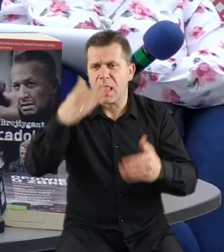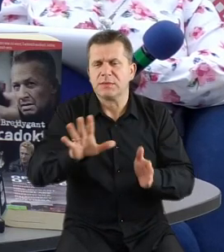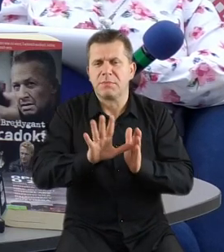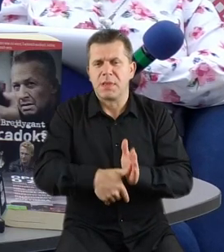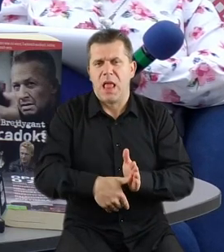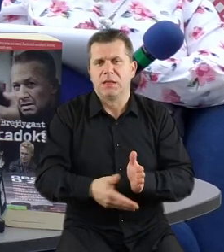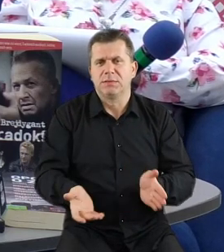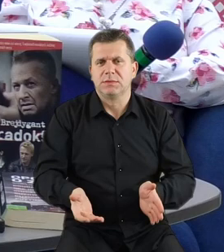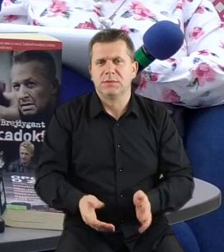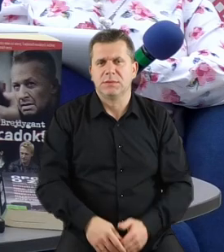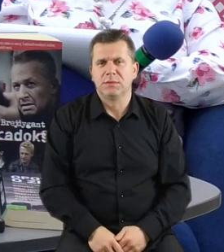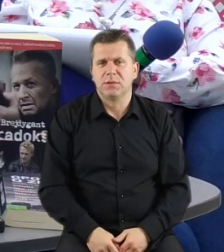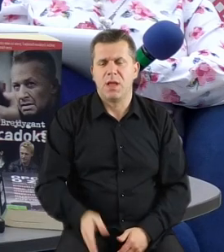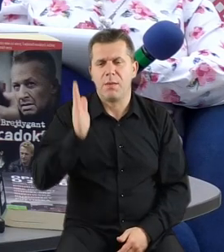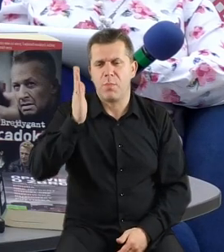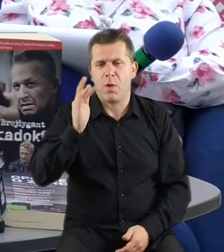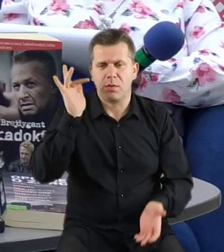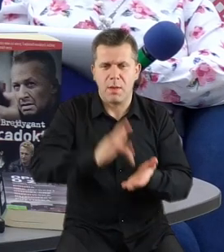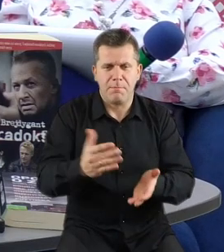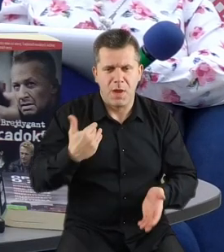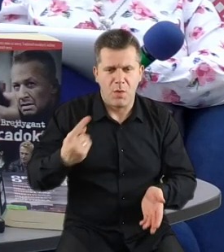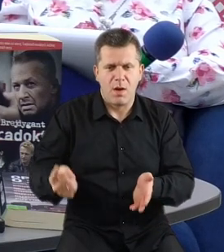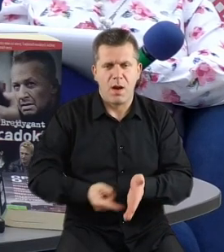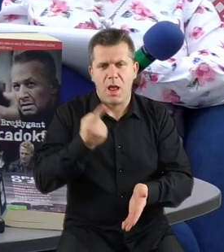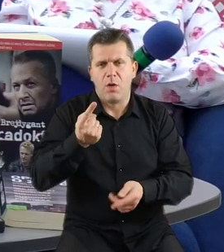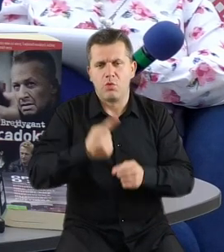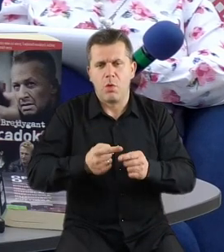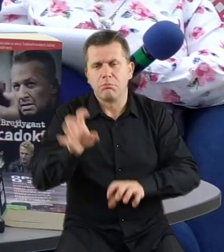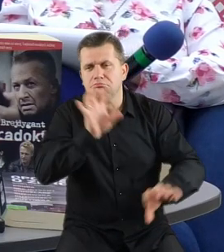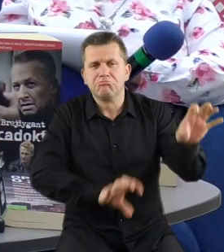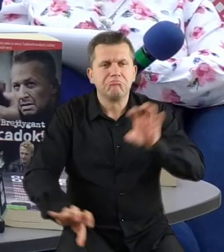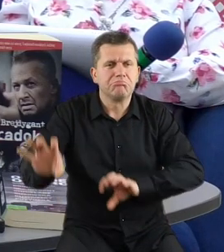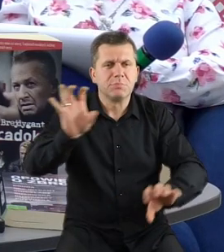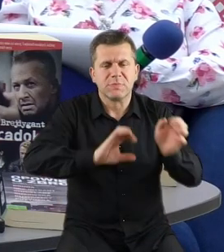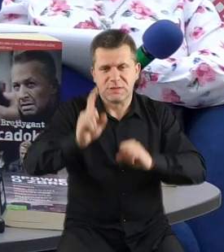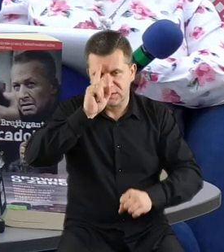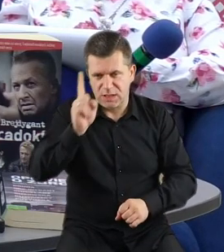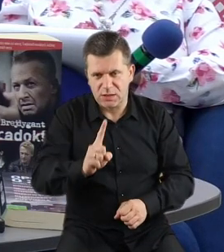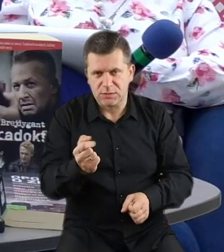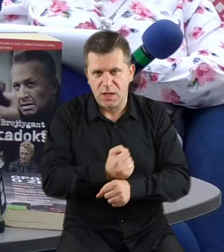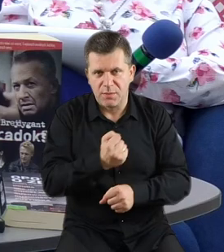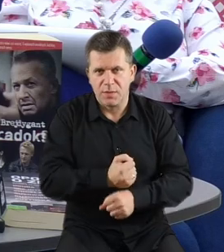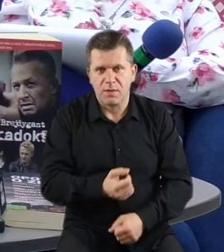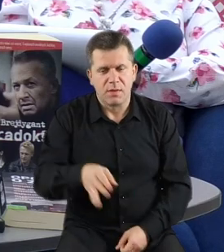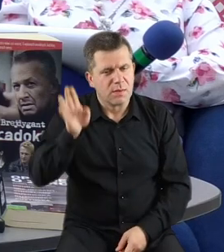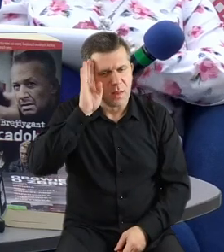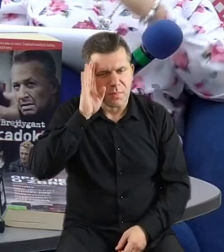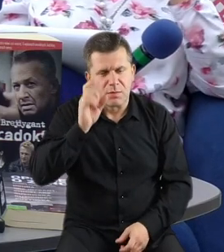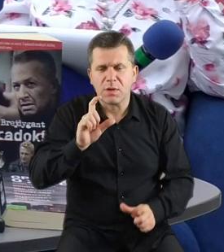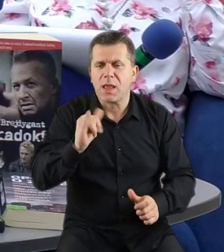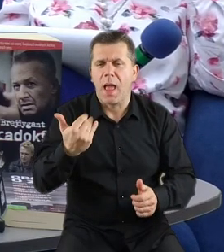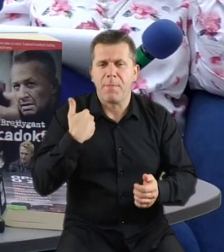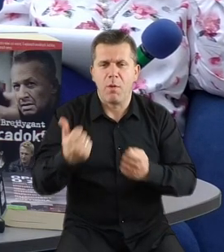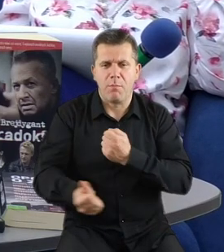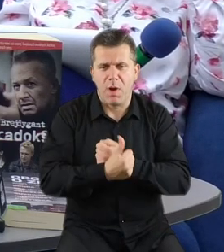No więc potem byłem, zaraz tak się troszkę pokręcić po Skarżysku. Już nie pamiętam nawet zresztą z